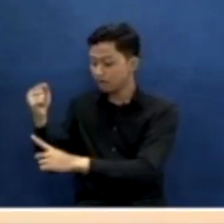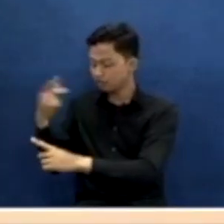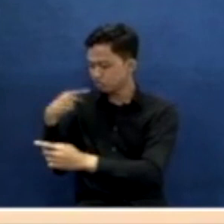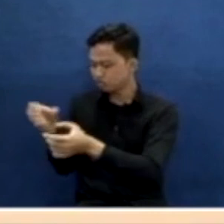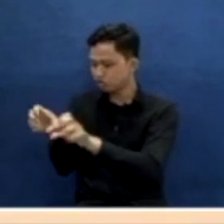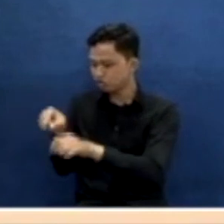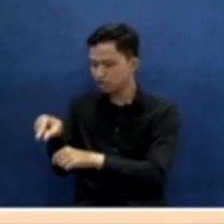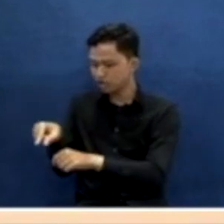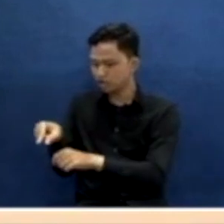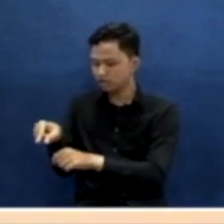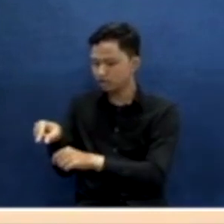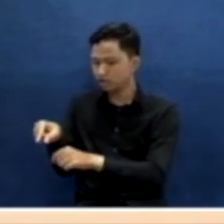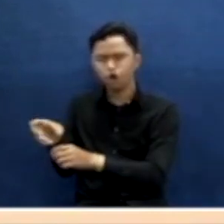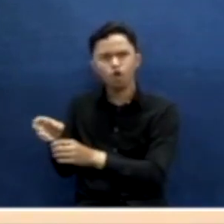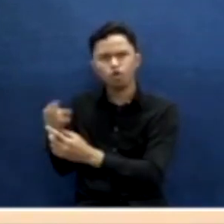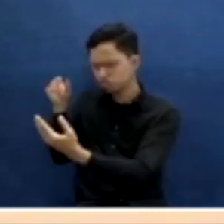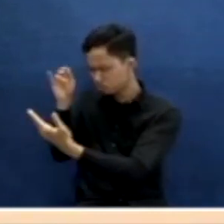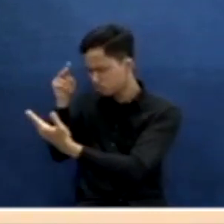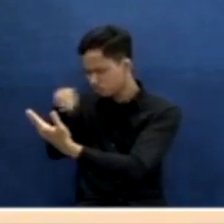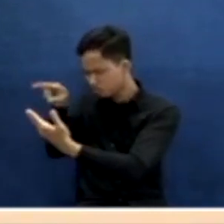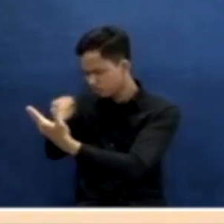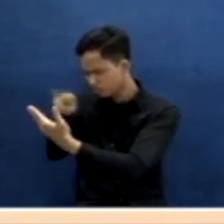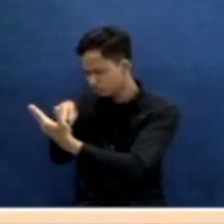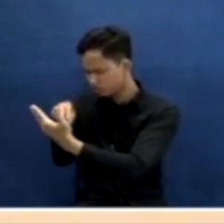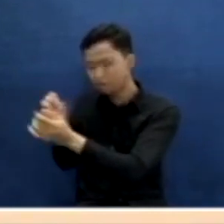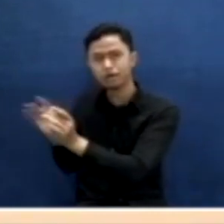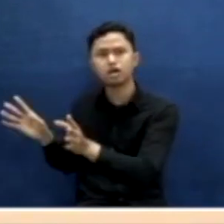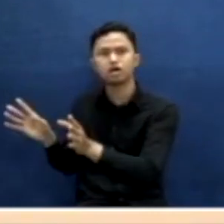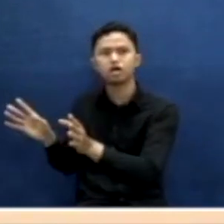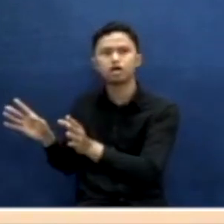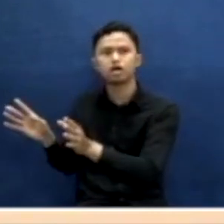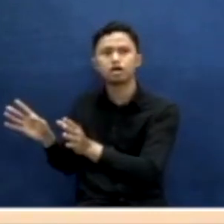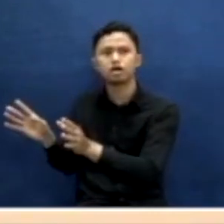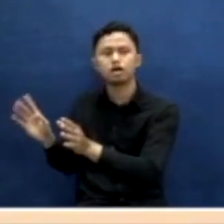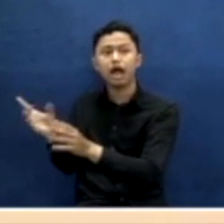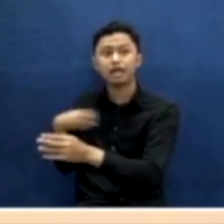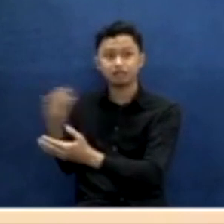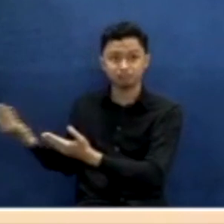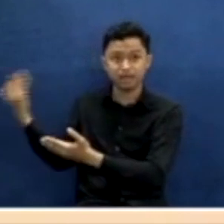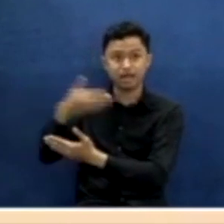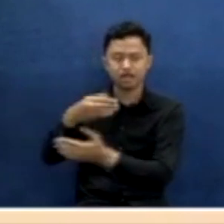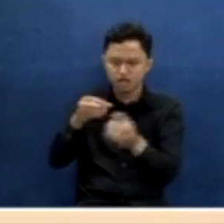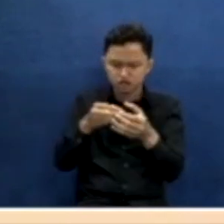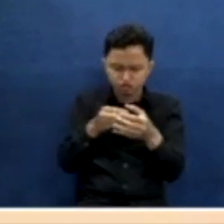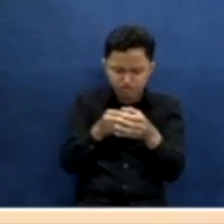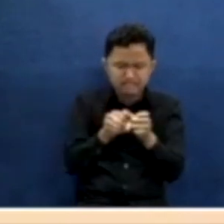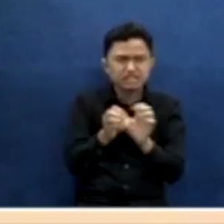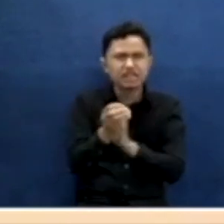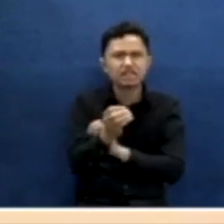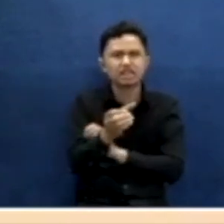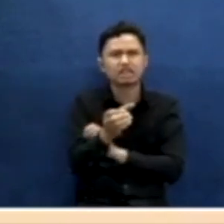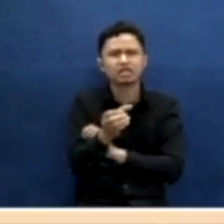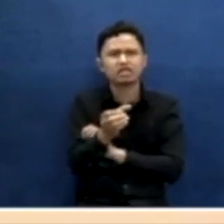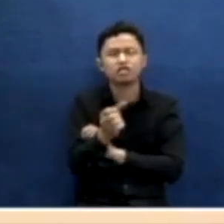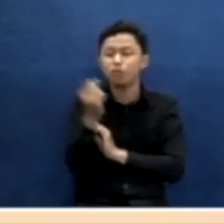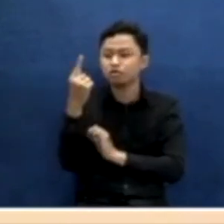sajateluryangmerekaambil tidaksamadenganteluryangmerekaberikan kemarin.Beberapadatangkemarinmembawa teluryanglebihkecil,danpulangkeesokan